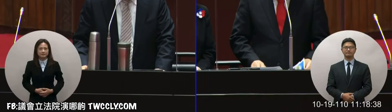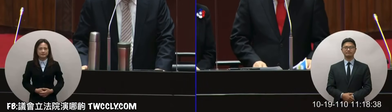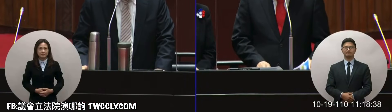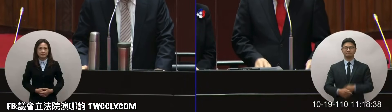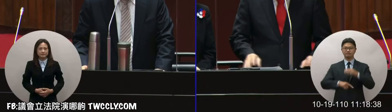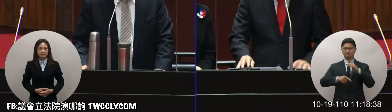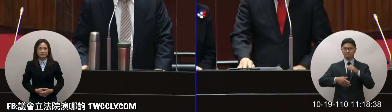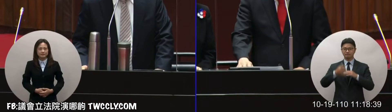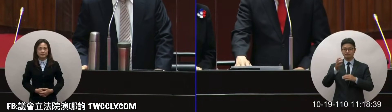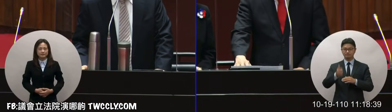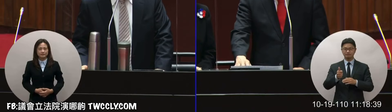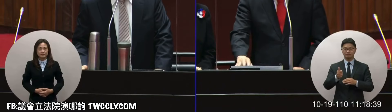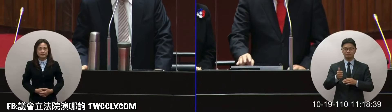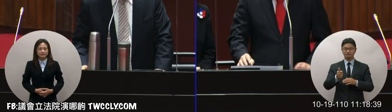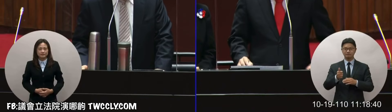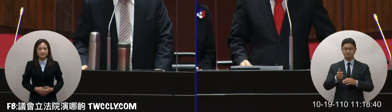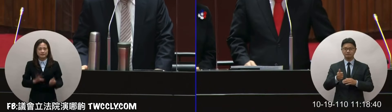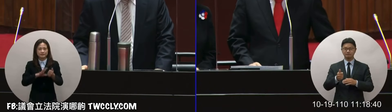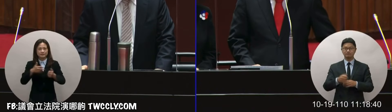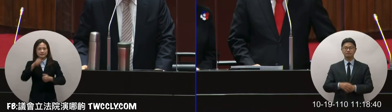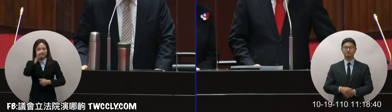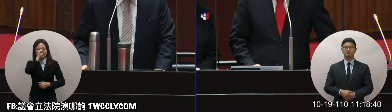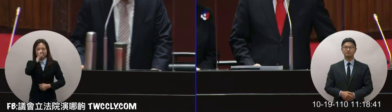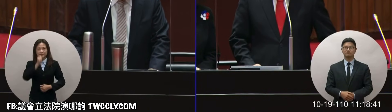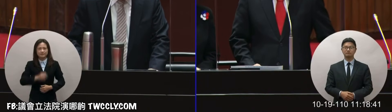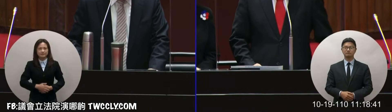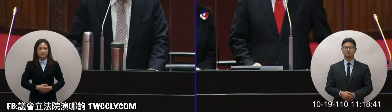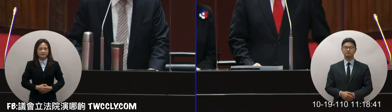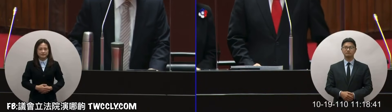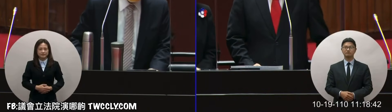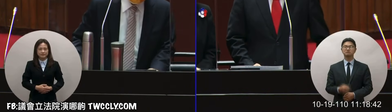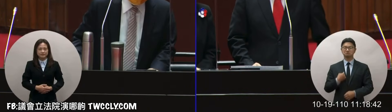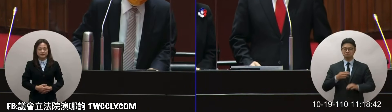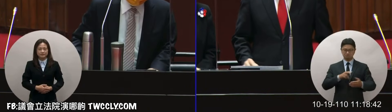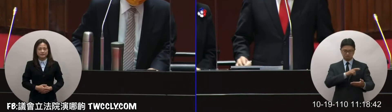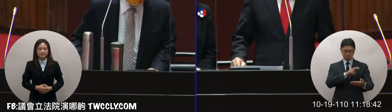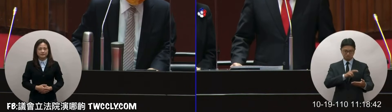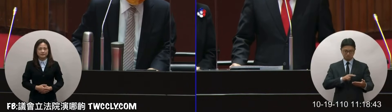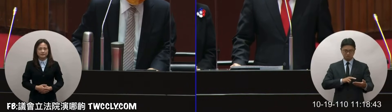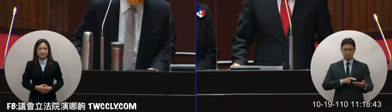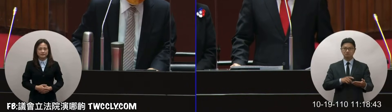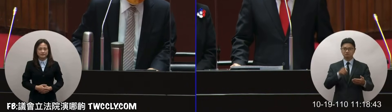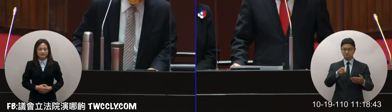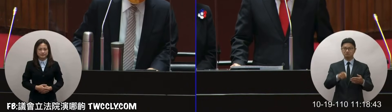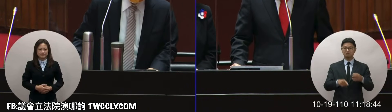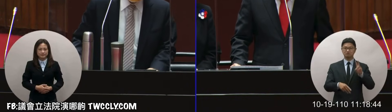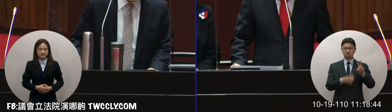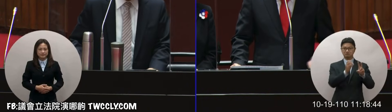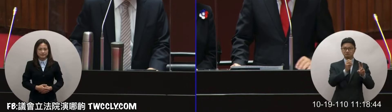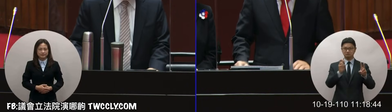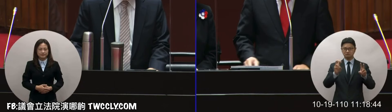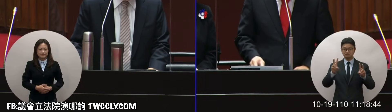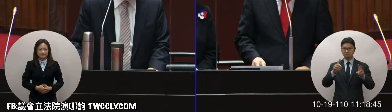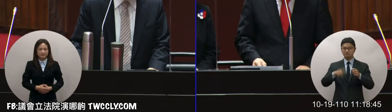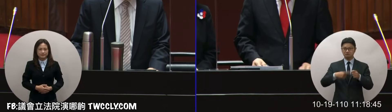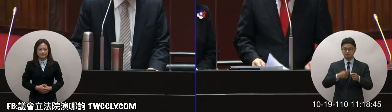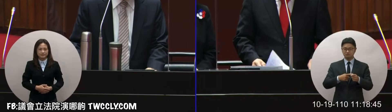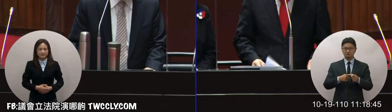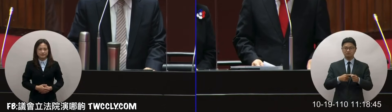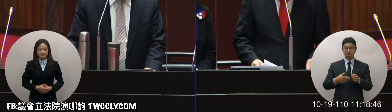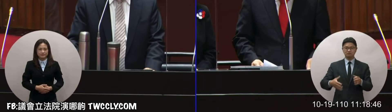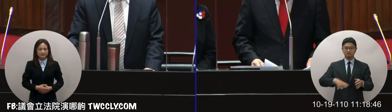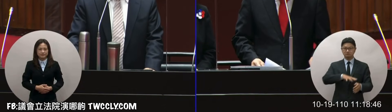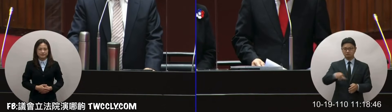院长， 喂，好。 这个拜读完您2022年的这个总预